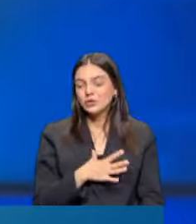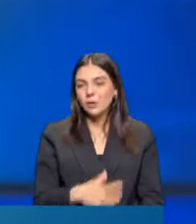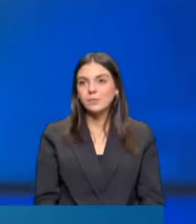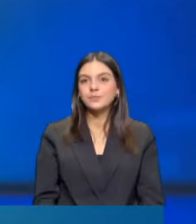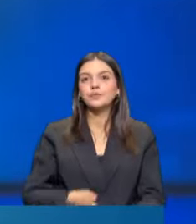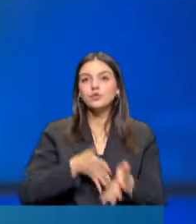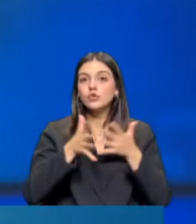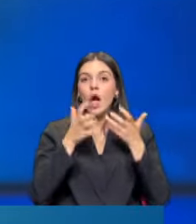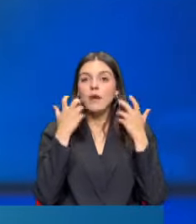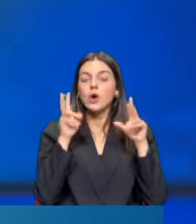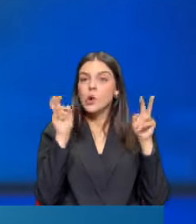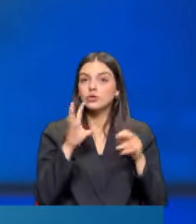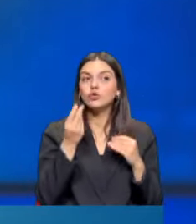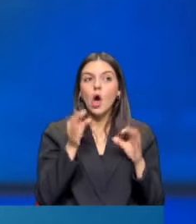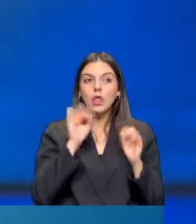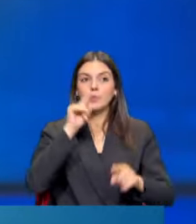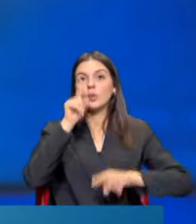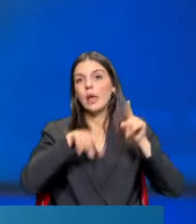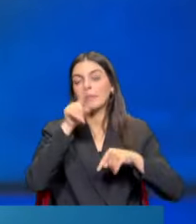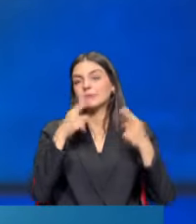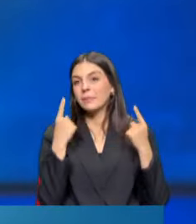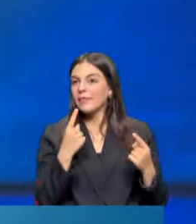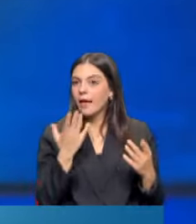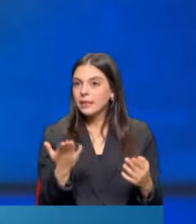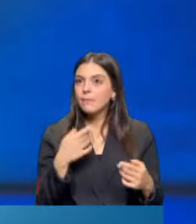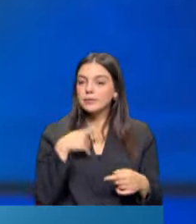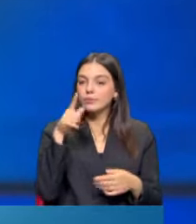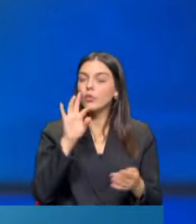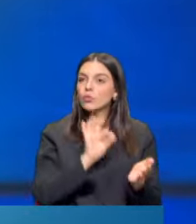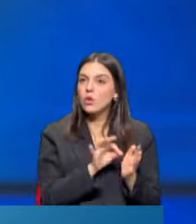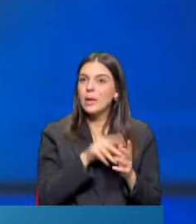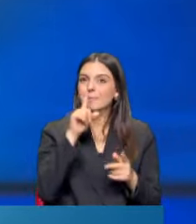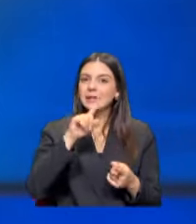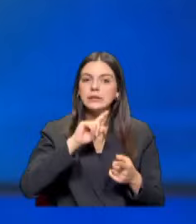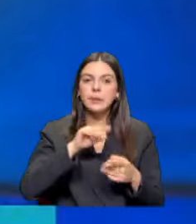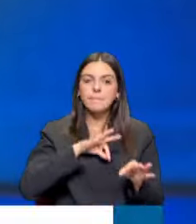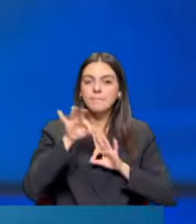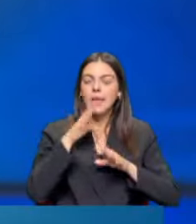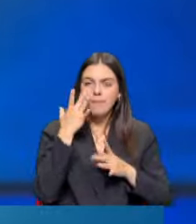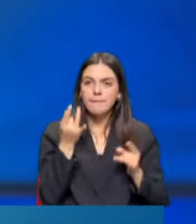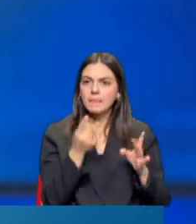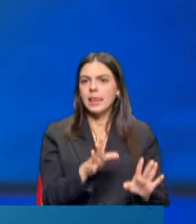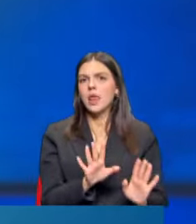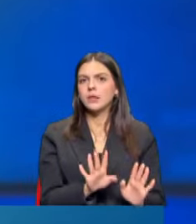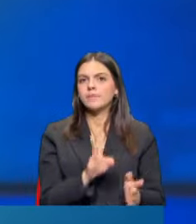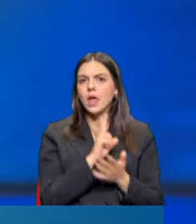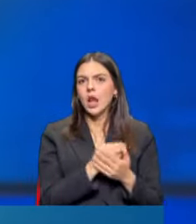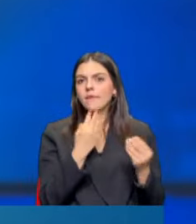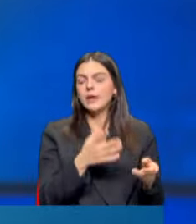hayvanları konusu da çok önemli gündemlerimizden biri. Biz bu noktada bir strateji belirledik. Birinci